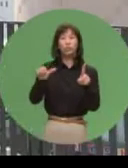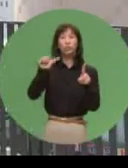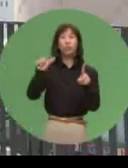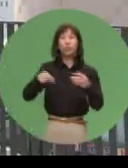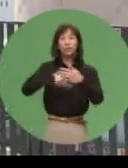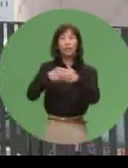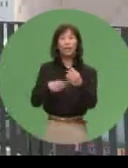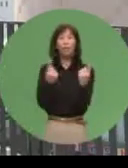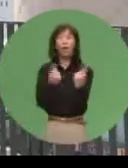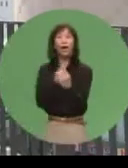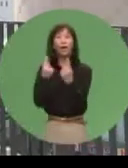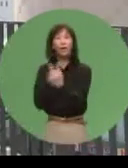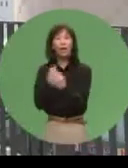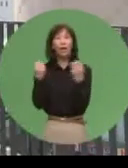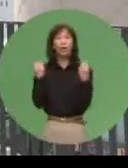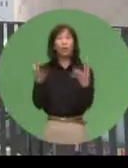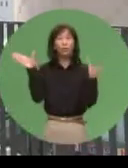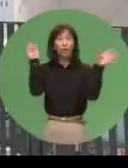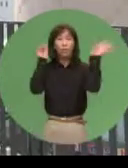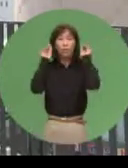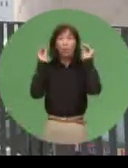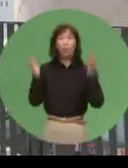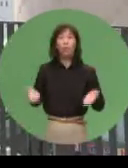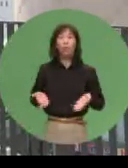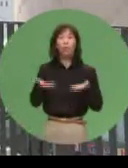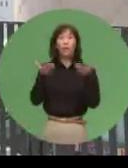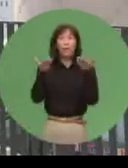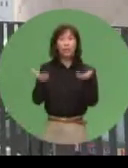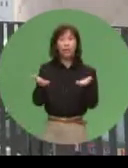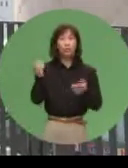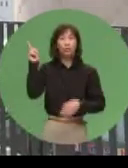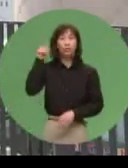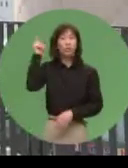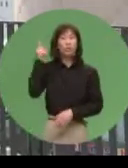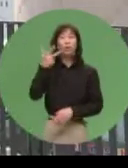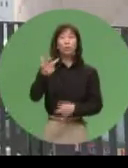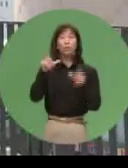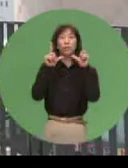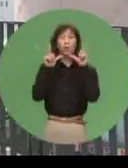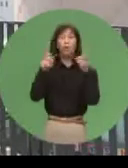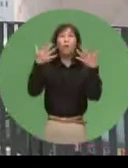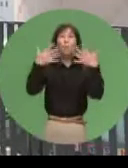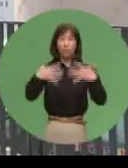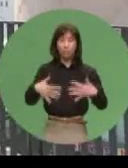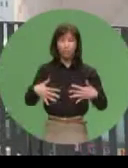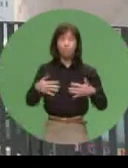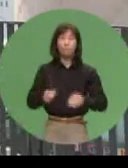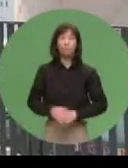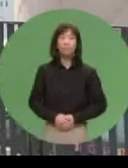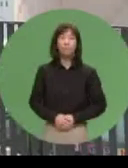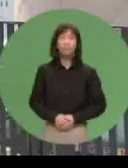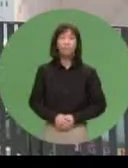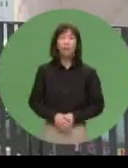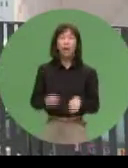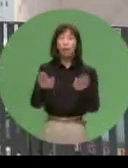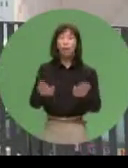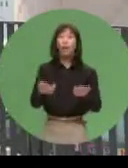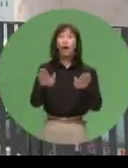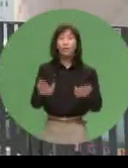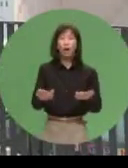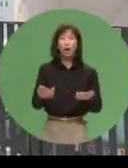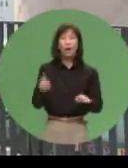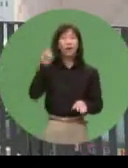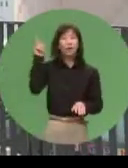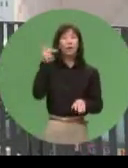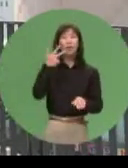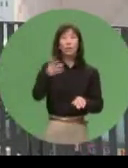15日に更新してホットな話題をお届けしている生駒市の広報番組です。今回は生